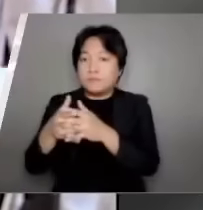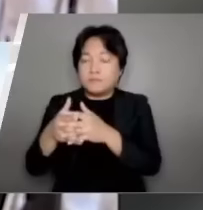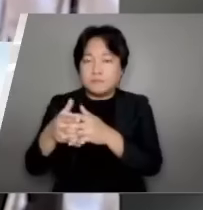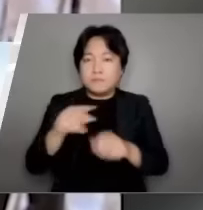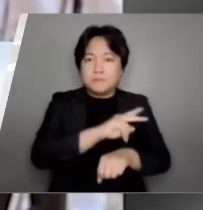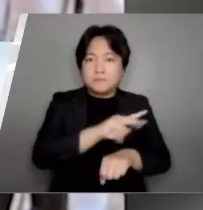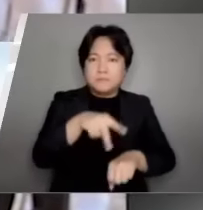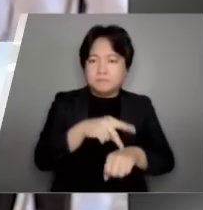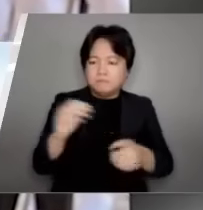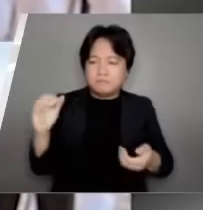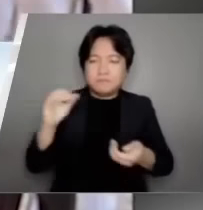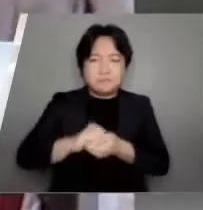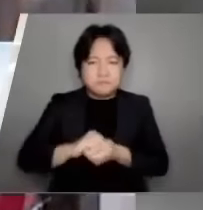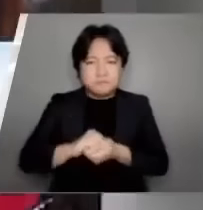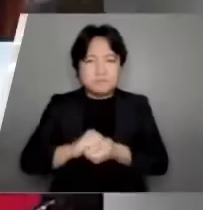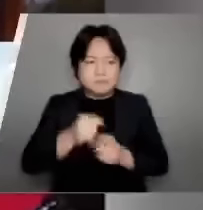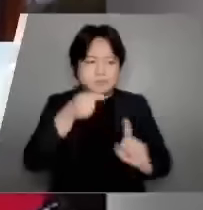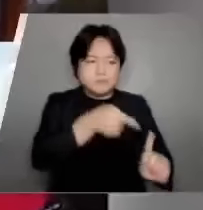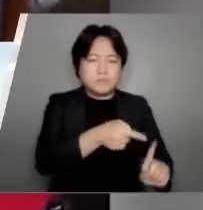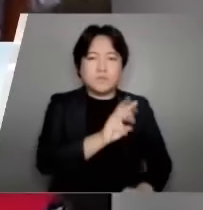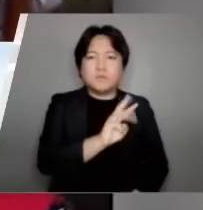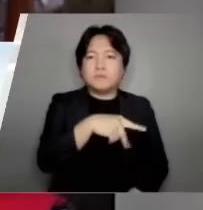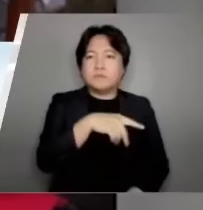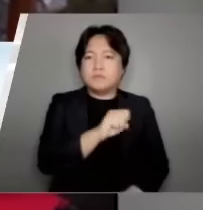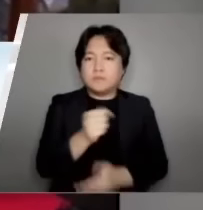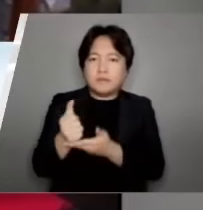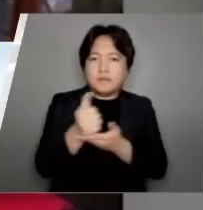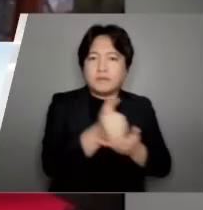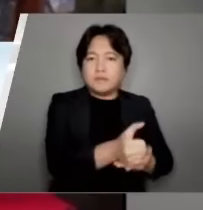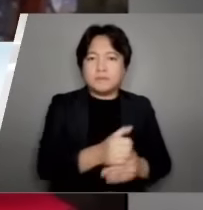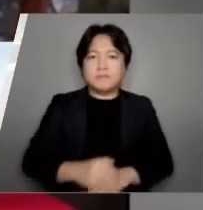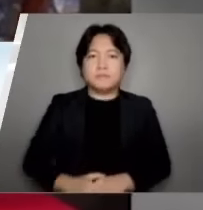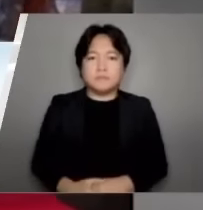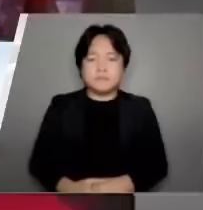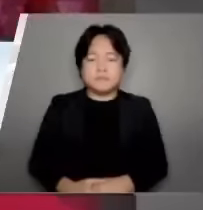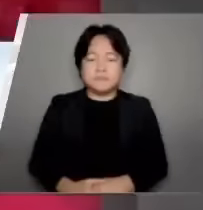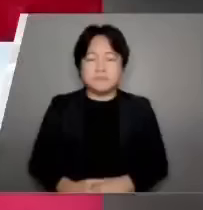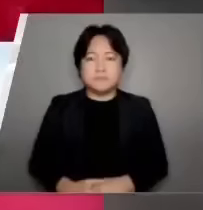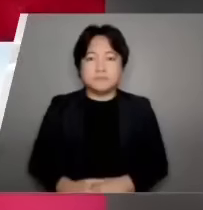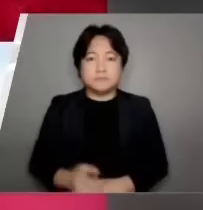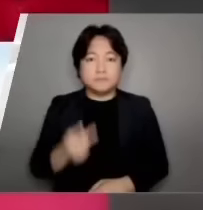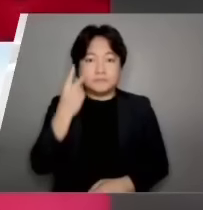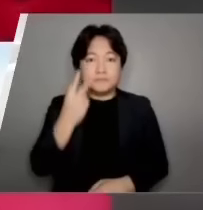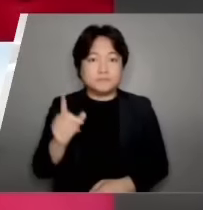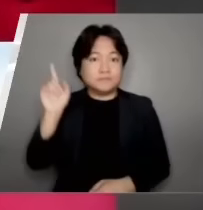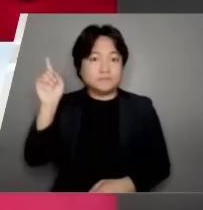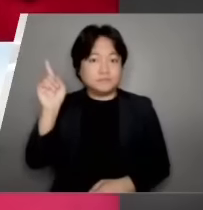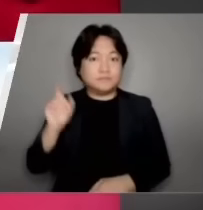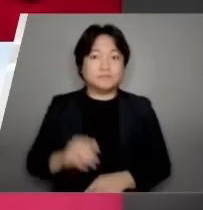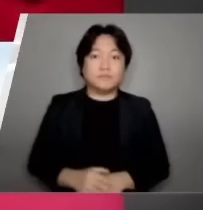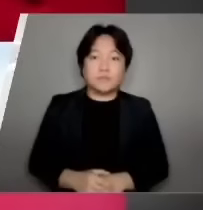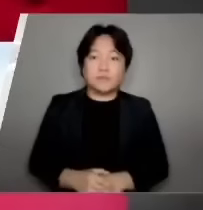ni AFP Chief General Romeo Browner Jr. at US Joint Chiefs of Staff Chairman General Charles Brown, natalakay ang susunod na